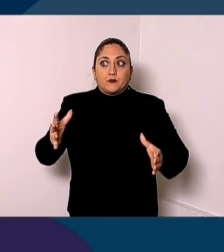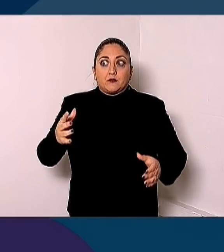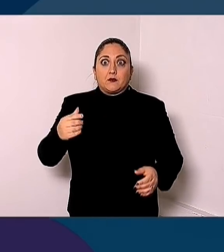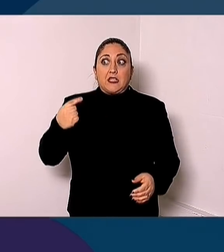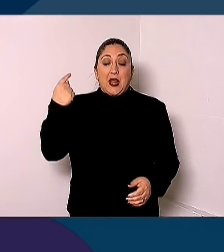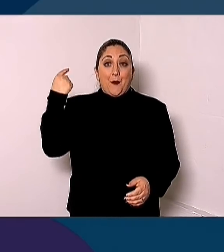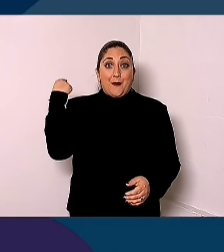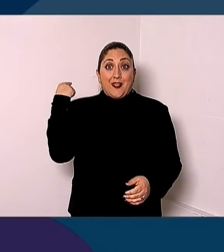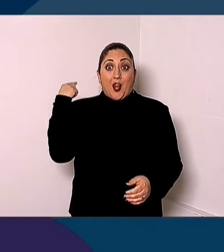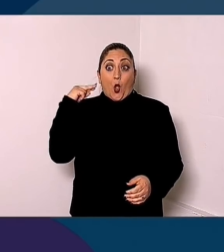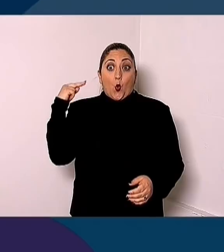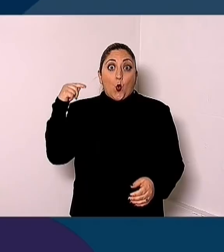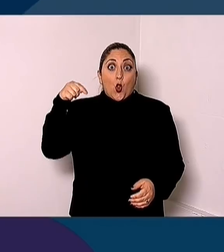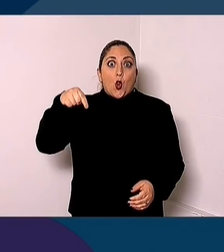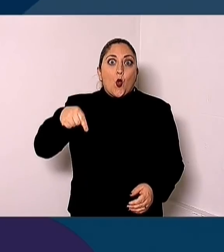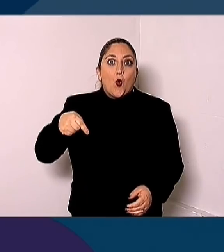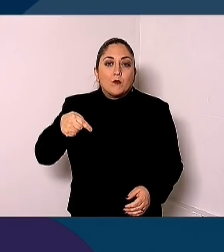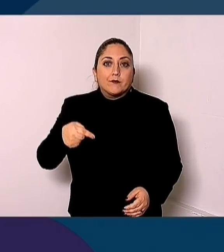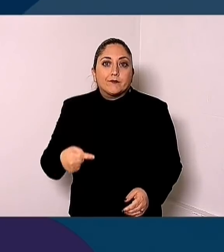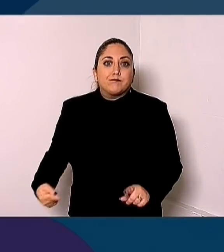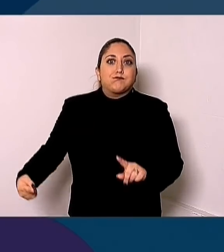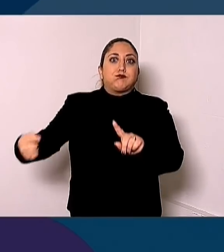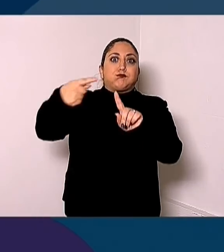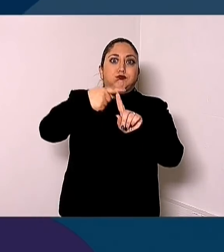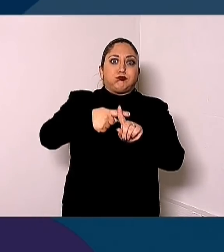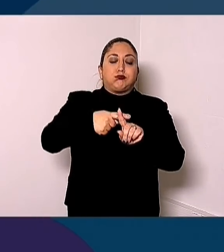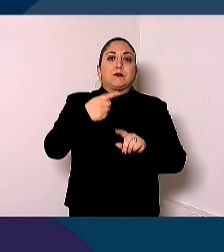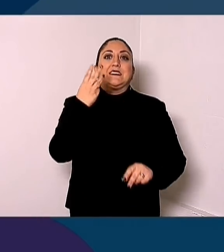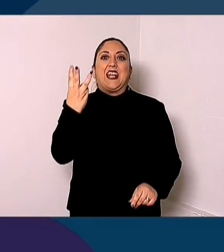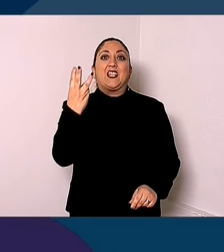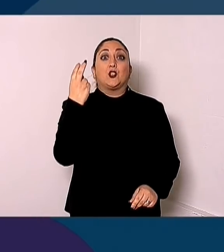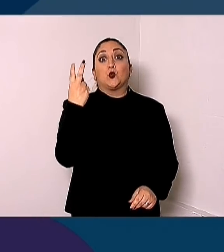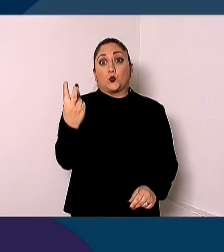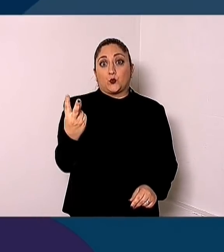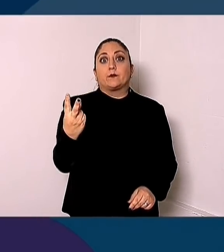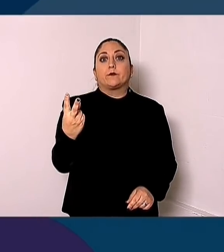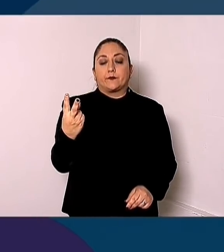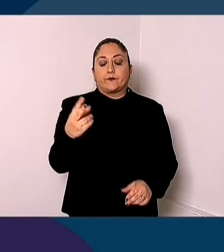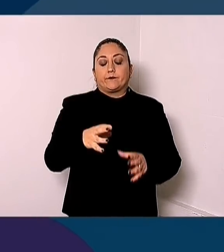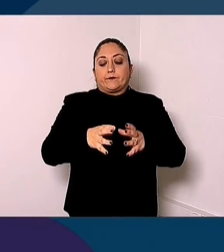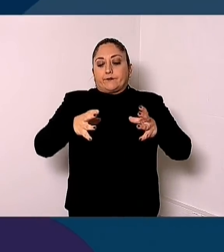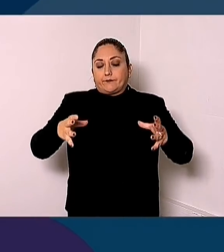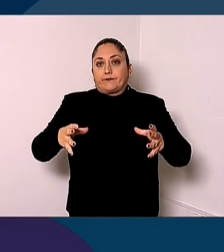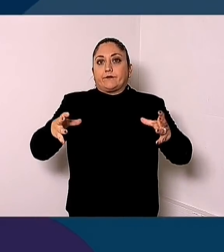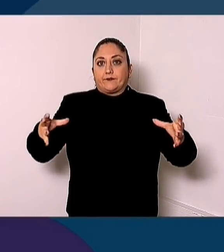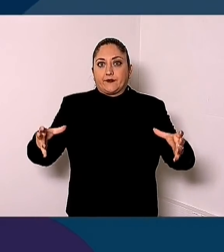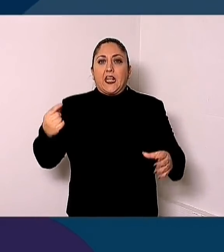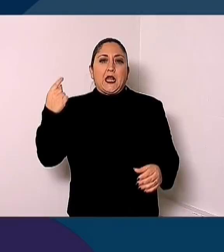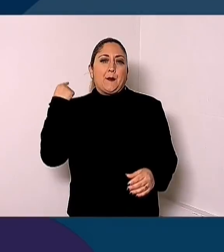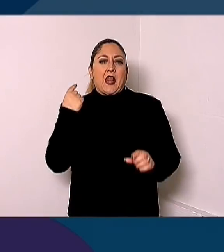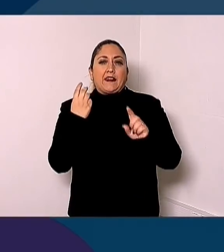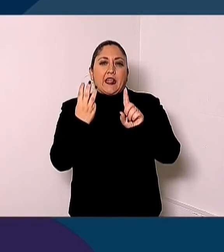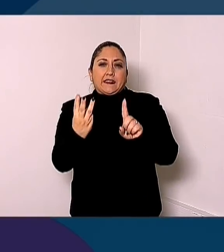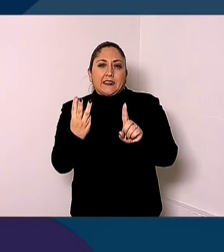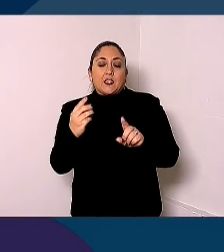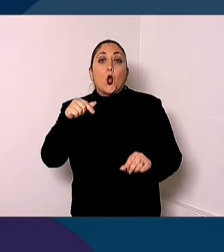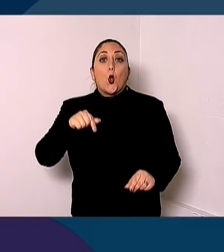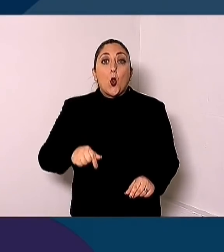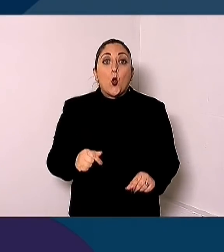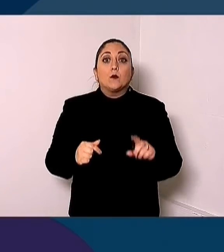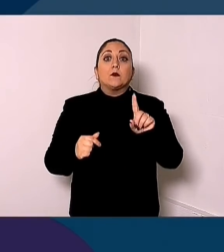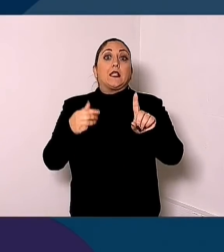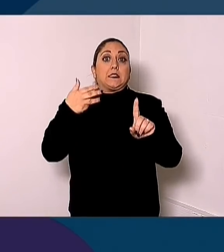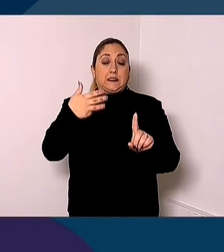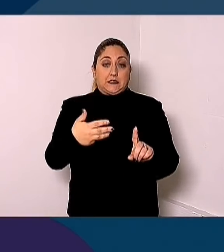jumejn bejn il-bieraħ u tal-lum issa kellna 32 cases, ġifieri kellna 13 il-bieraħ u 19